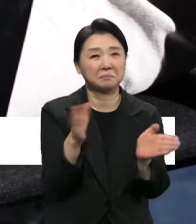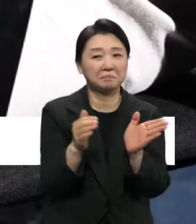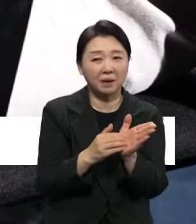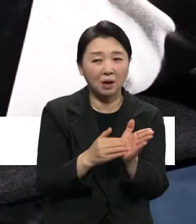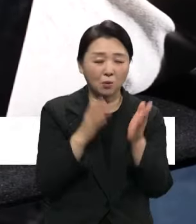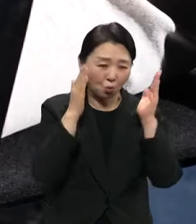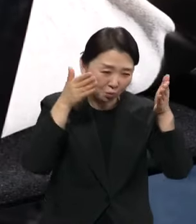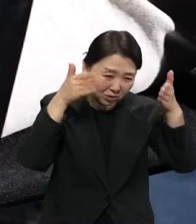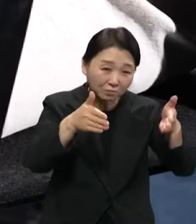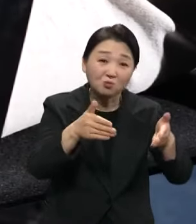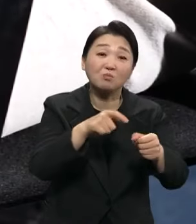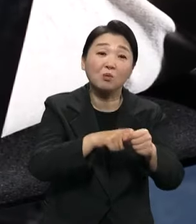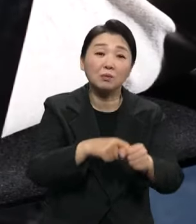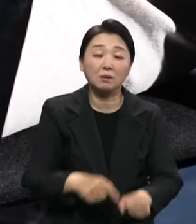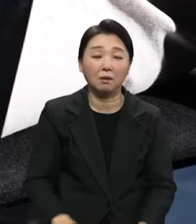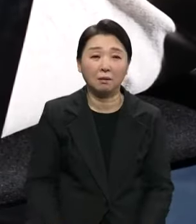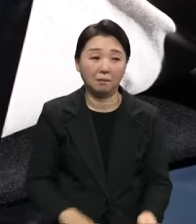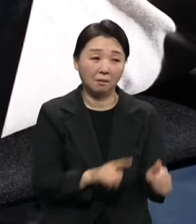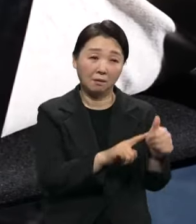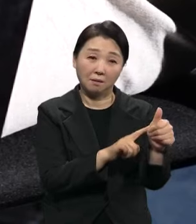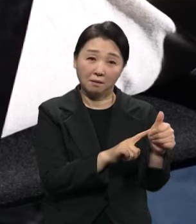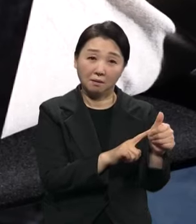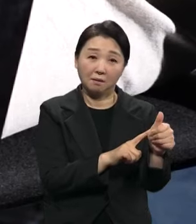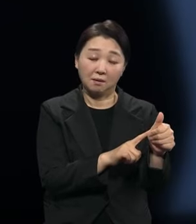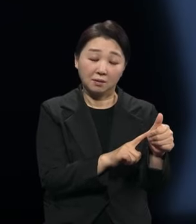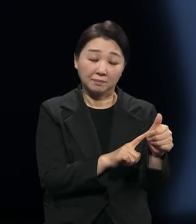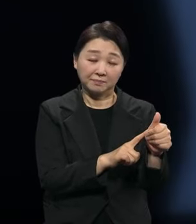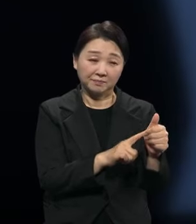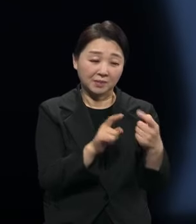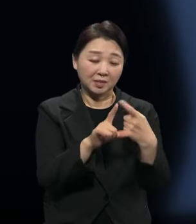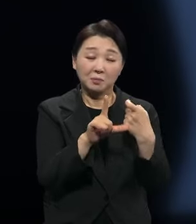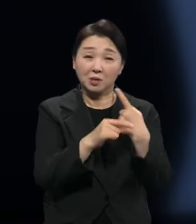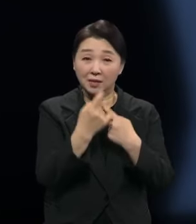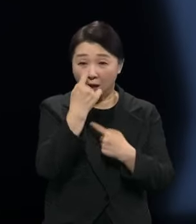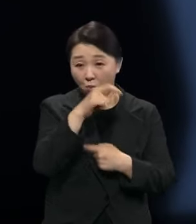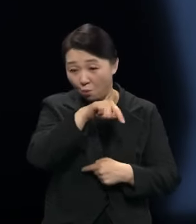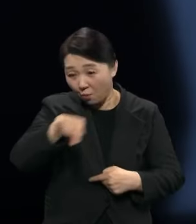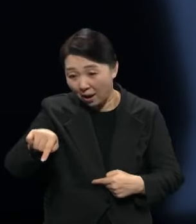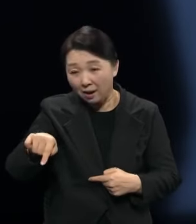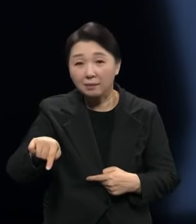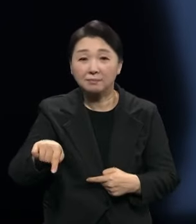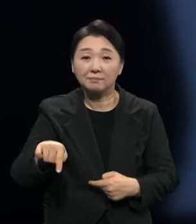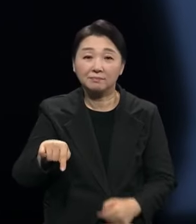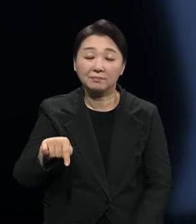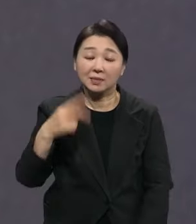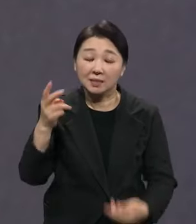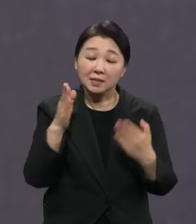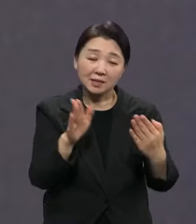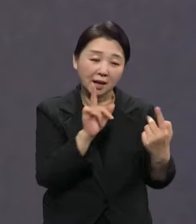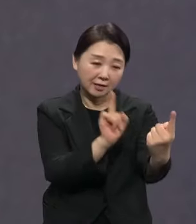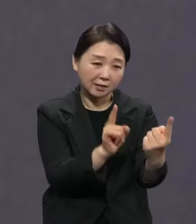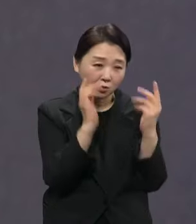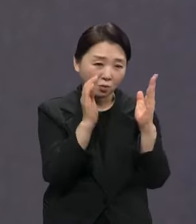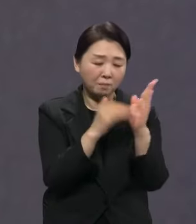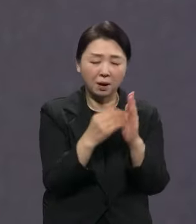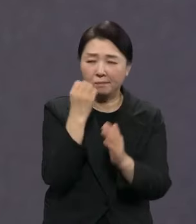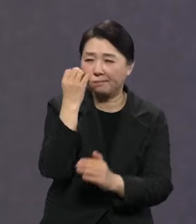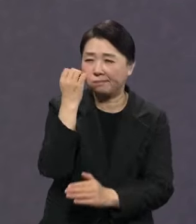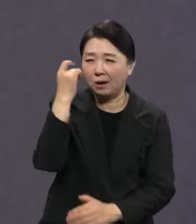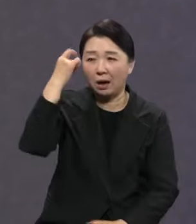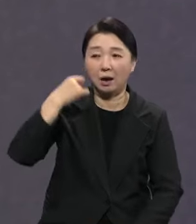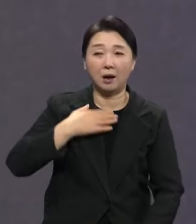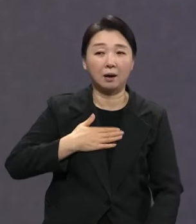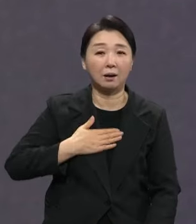위해서. 피해 남학생은 지난해 11월 이 학원을 찾았습니다. 이틀째 1대1 수업을 했고 이상함을 느꼈다고